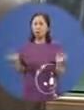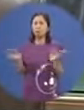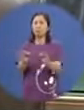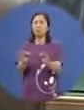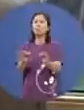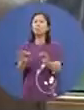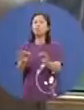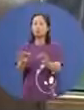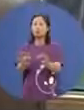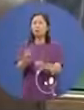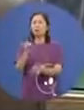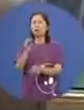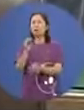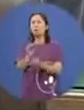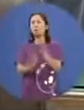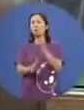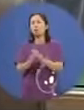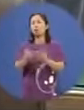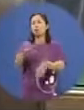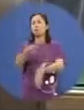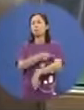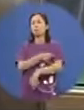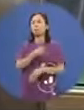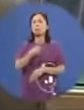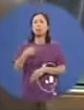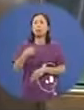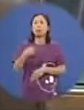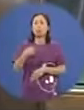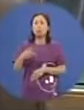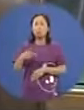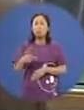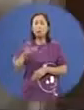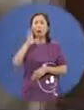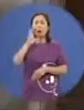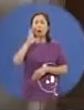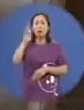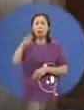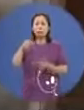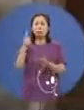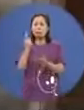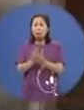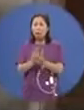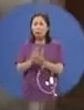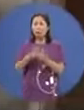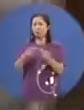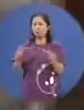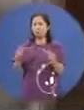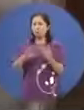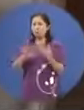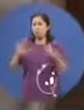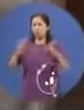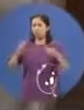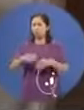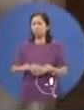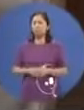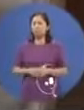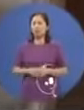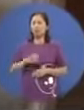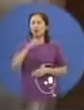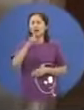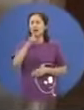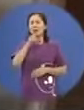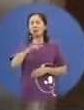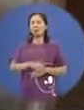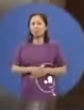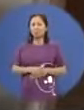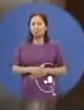んです。でこれは、はい、全国で和歌山県だけですね。 その早速策を講じられた、はい、その